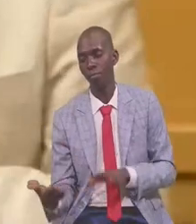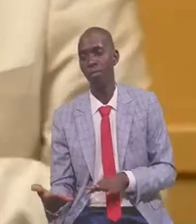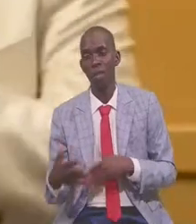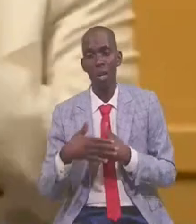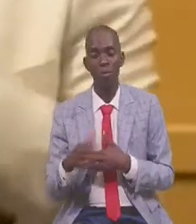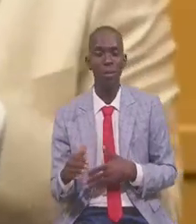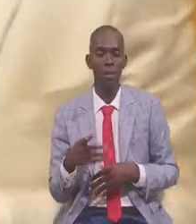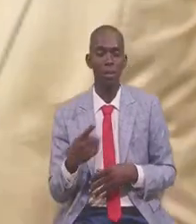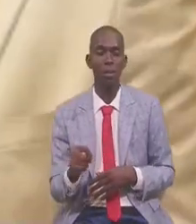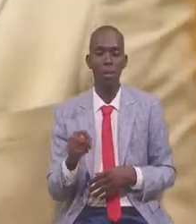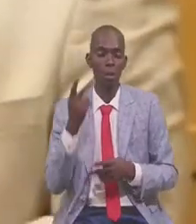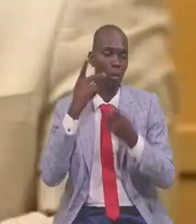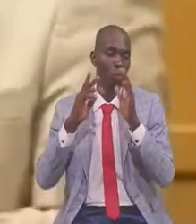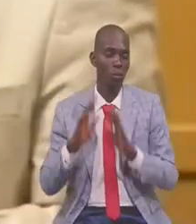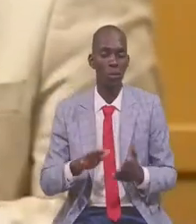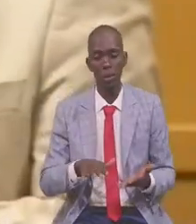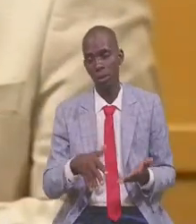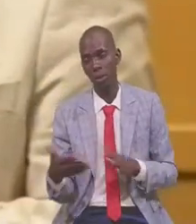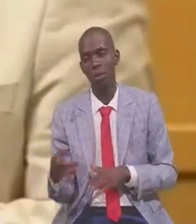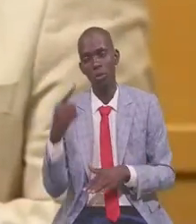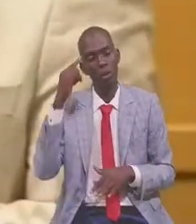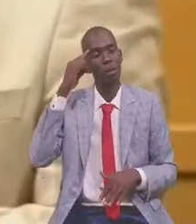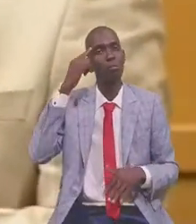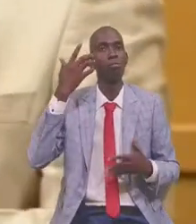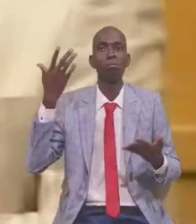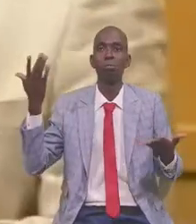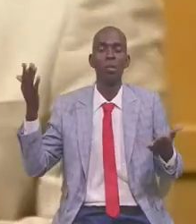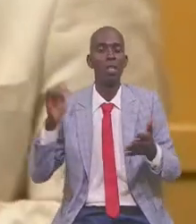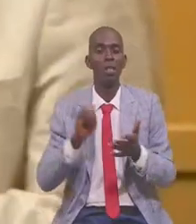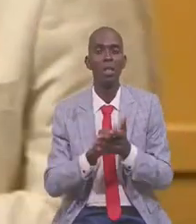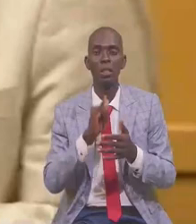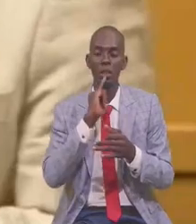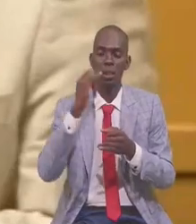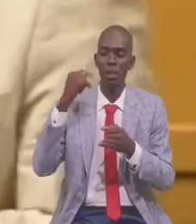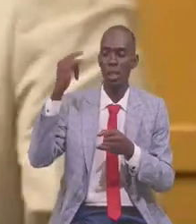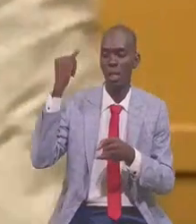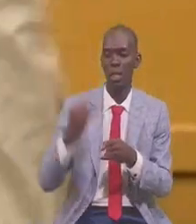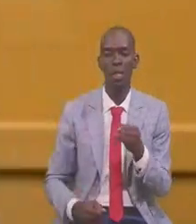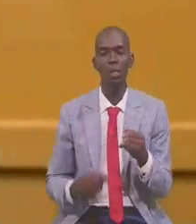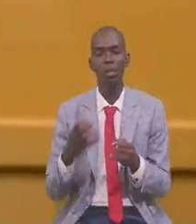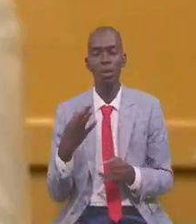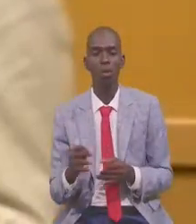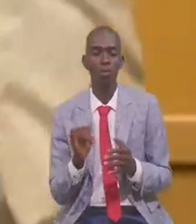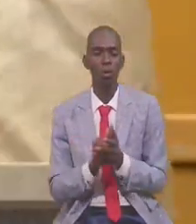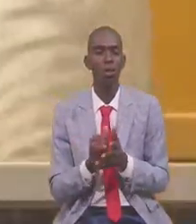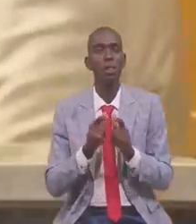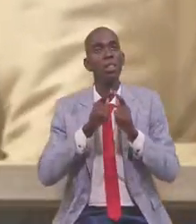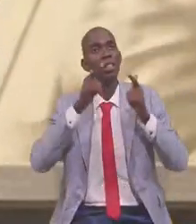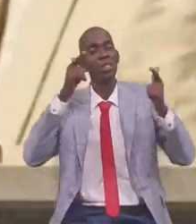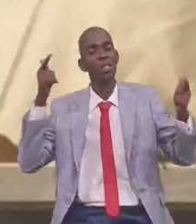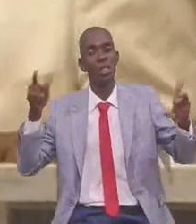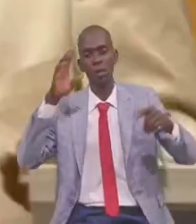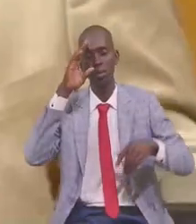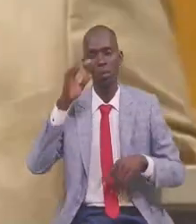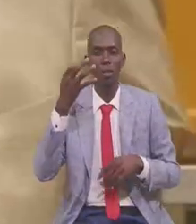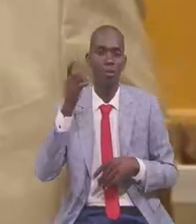mort, vous allez penser que bon, oh, il avait un grand ministère, c'était grand. Regardez tout ce qu'il a fait. Et